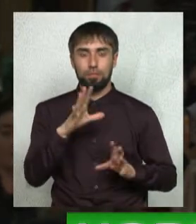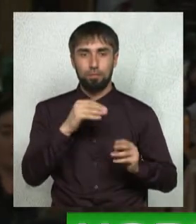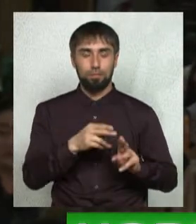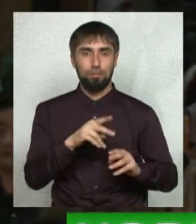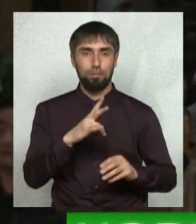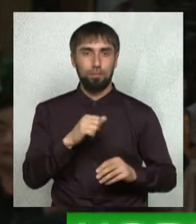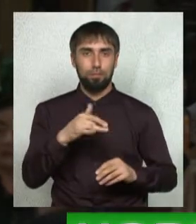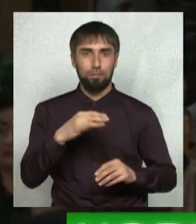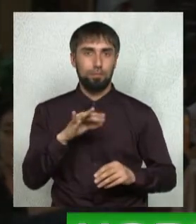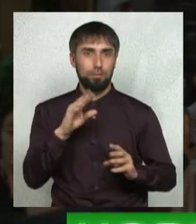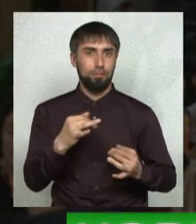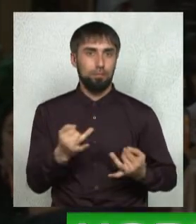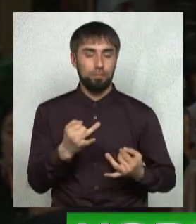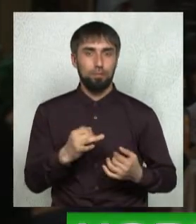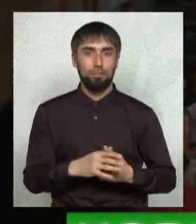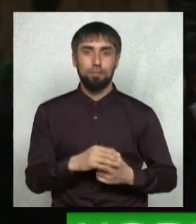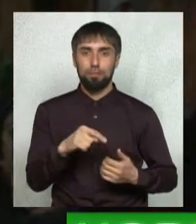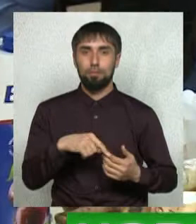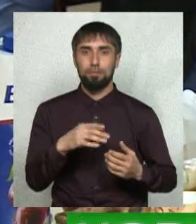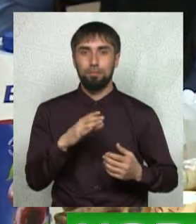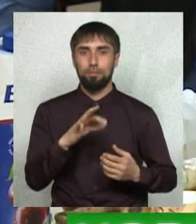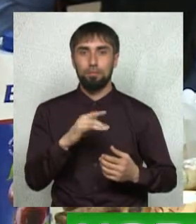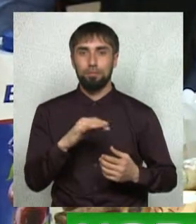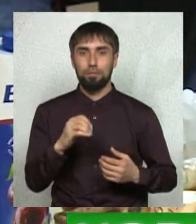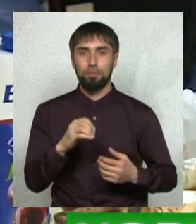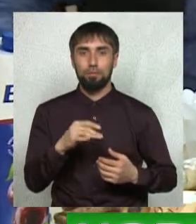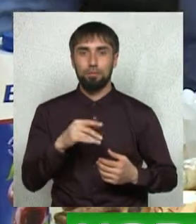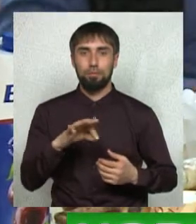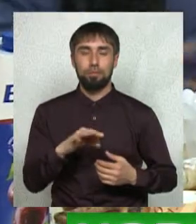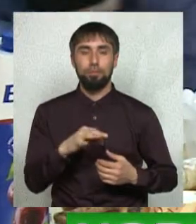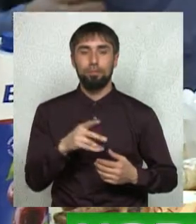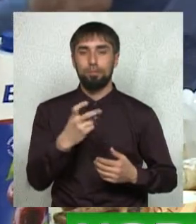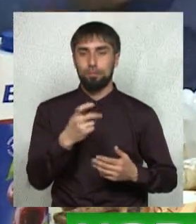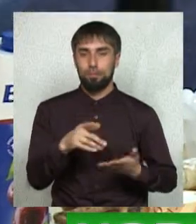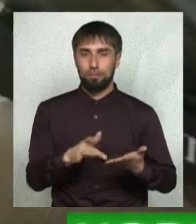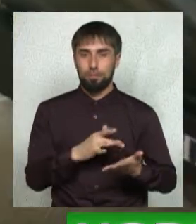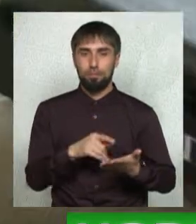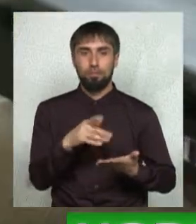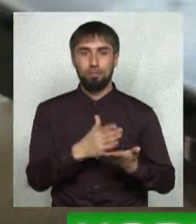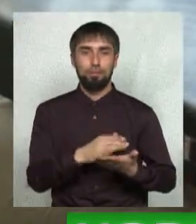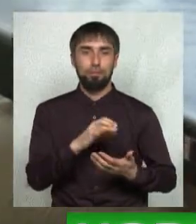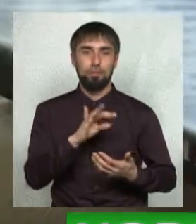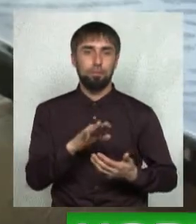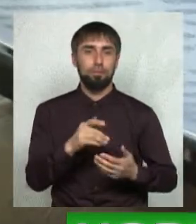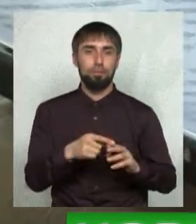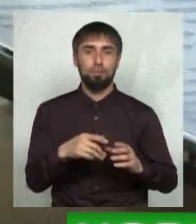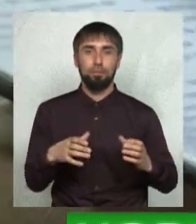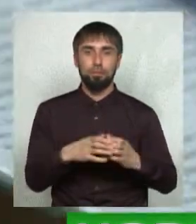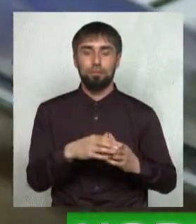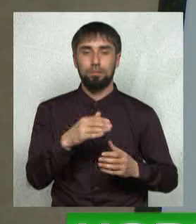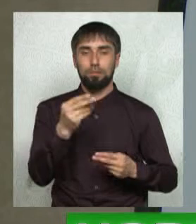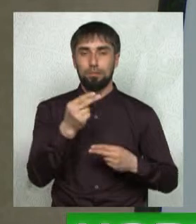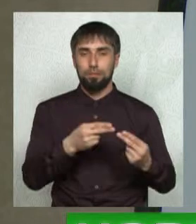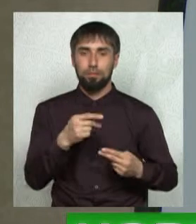все интересно, насыщенно, содержательно. На более 200 страницах книги отразились истоки формирования изобразительного